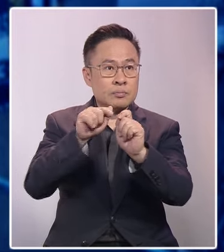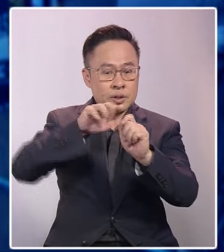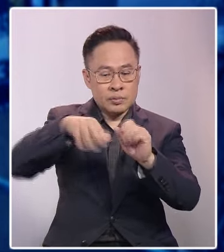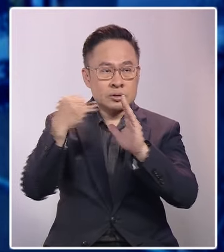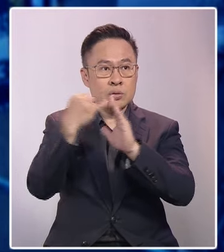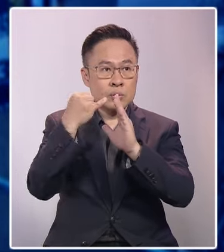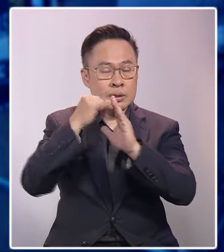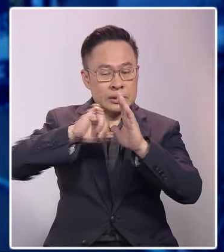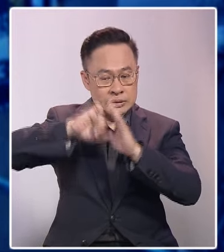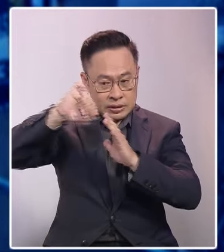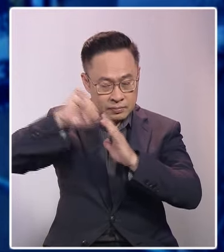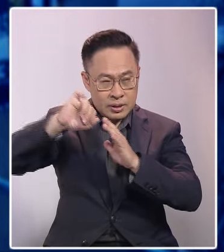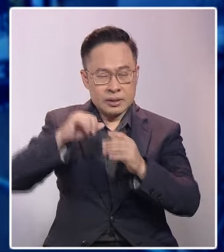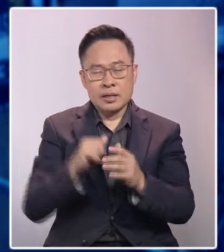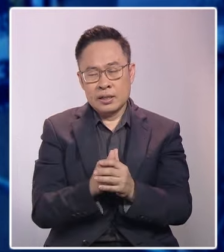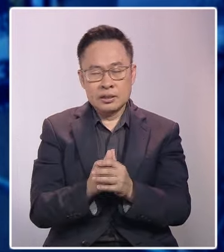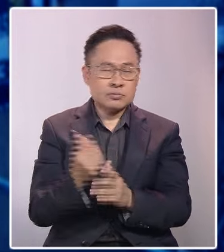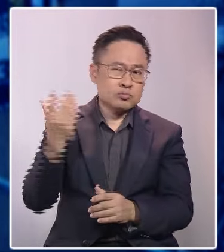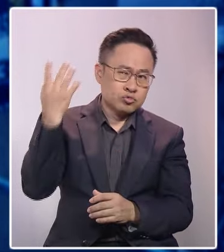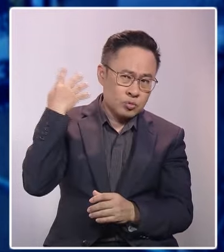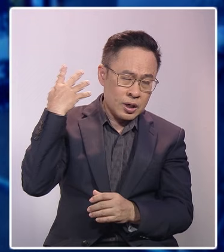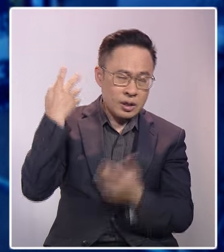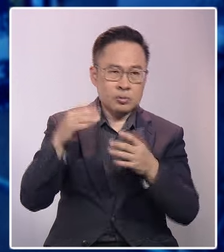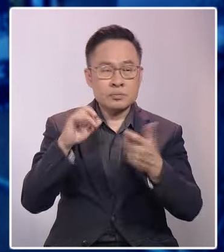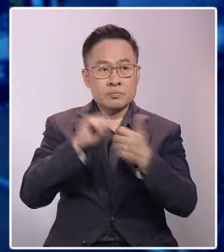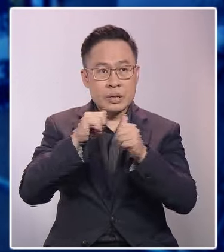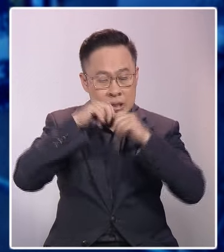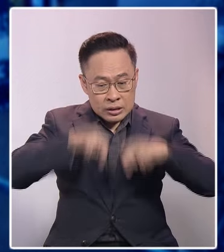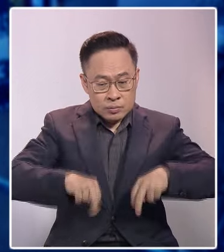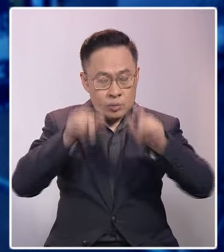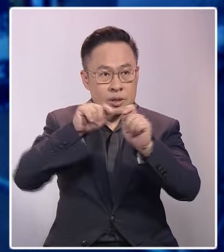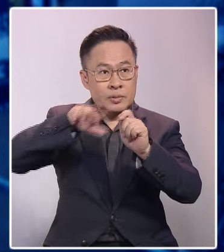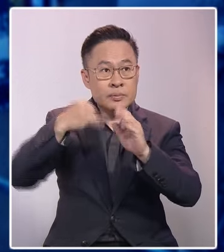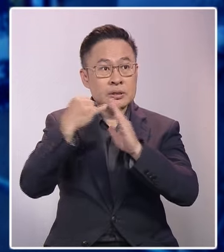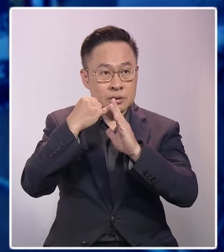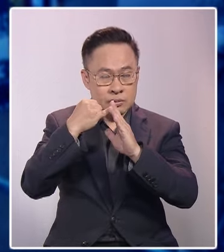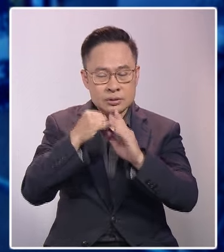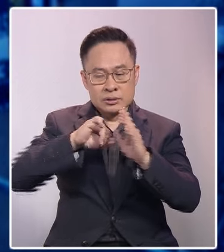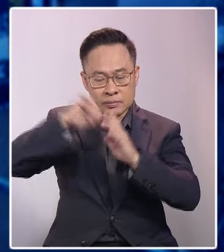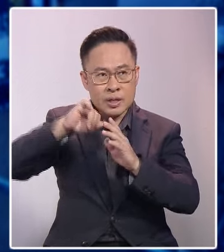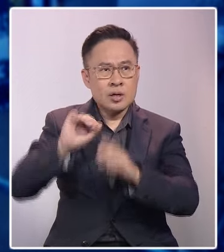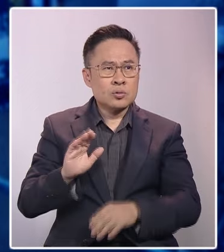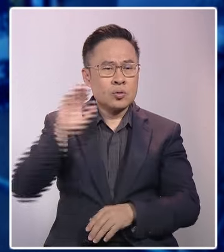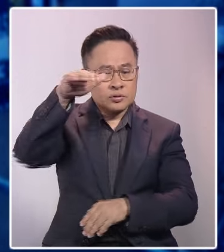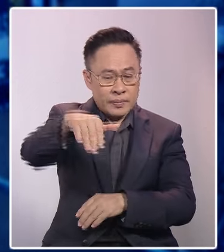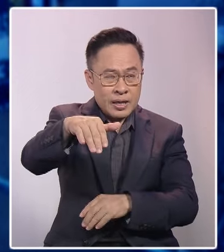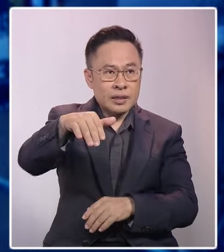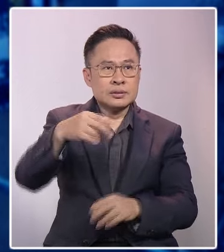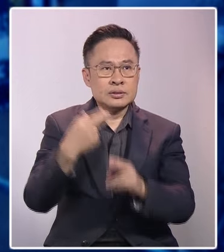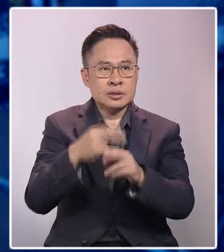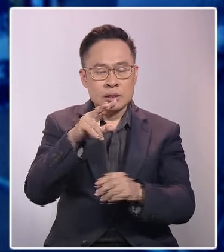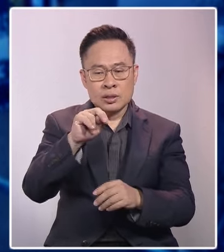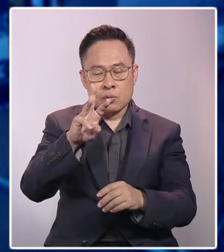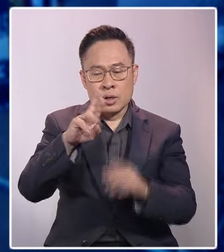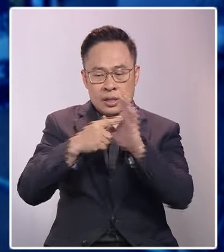ของเชียงใหม่ที่เราเห็นข่าวในช่วง 4-5วันที่ผ่านมาเนี่ยเกิดน้ำท่วมนั่นก็คือที่บริเวณสเอ่อ P1ตรงสะพาน